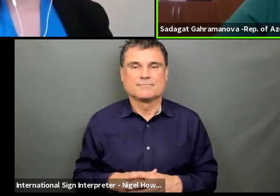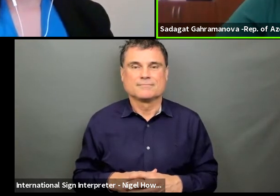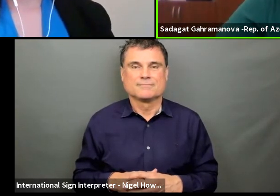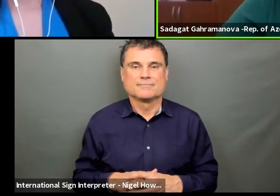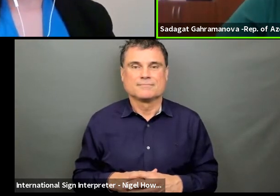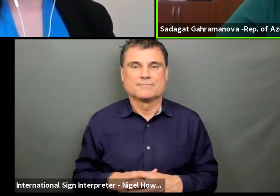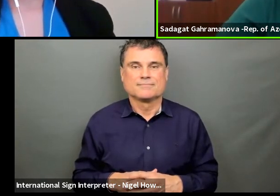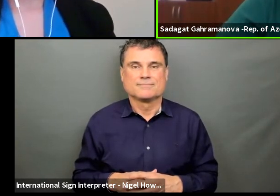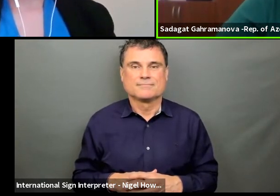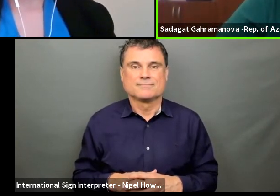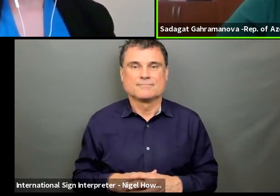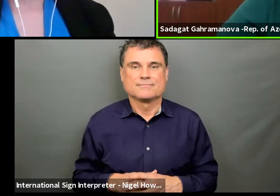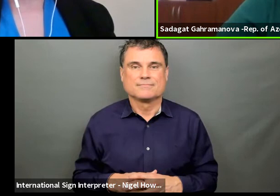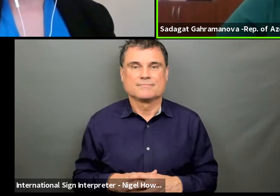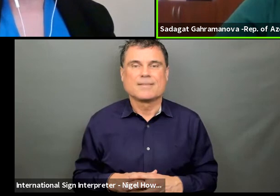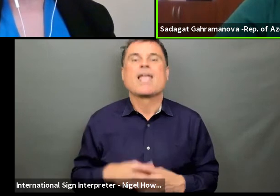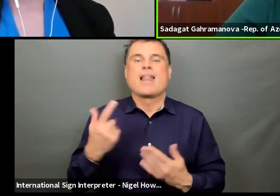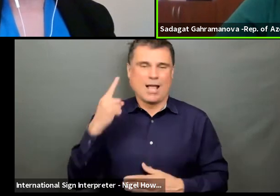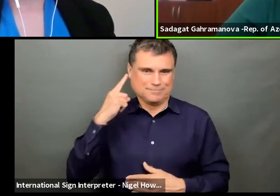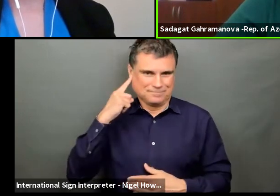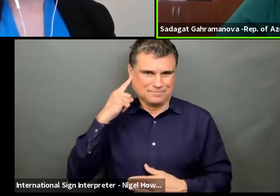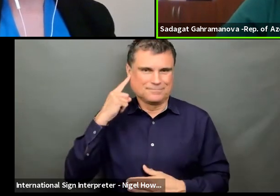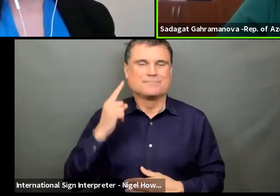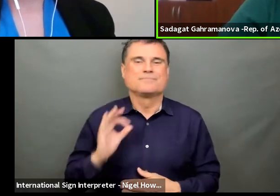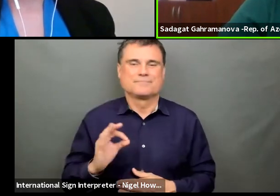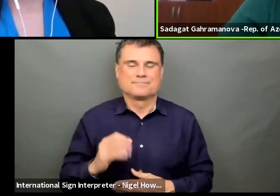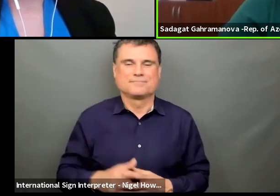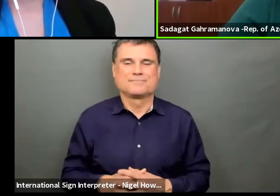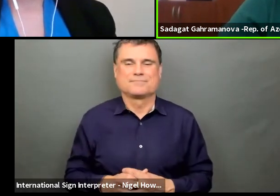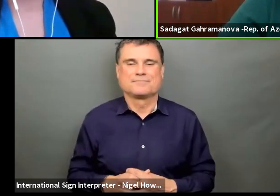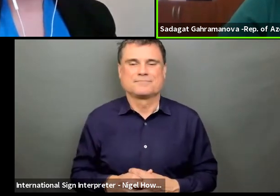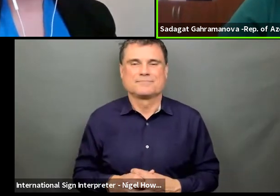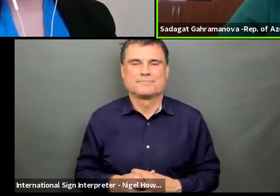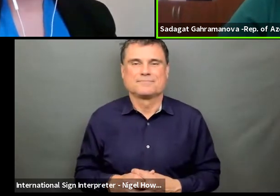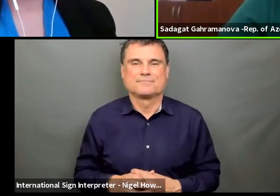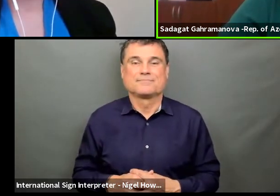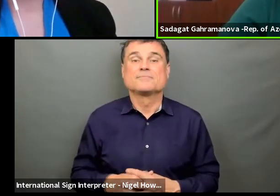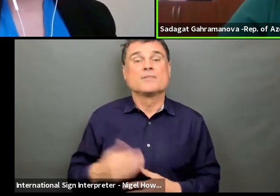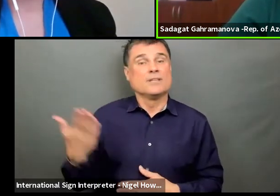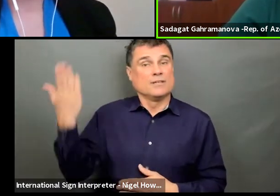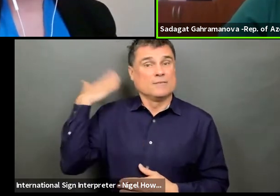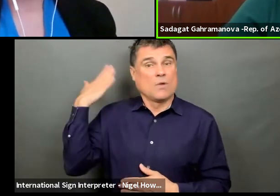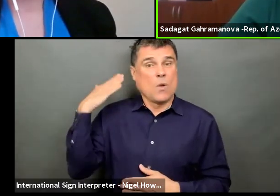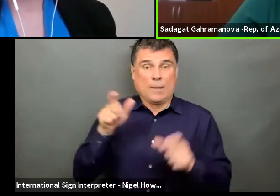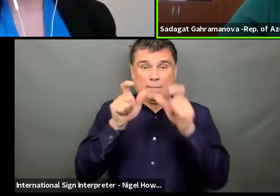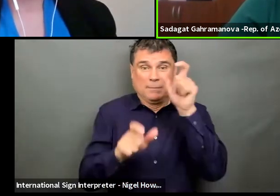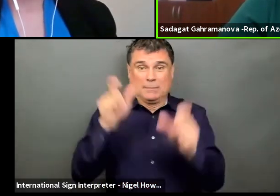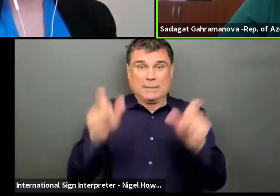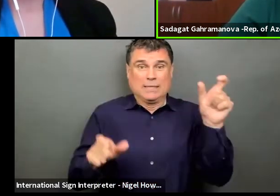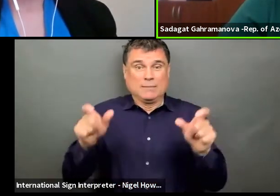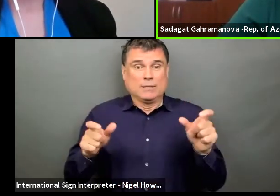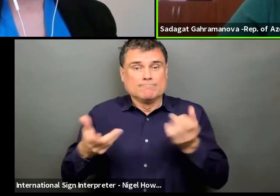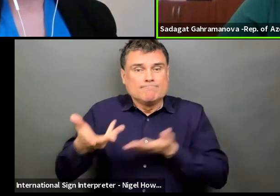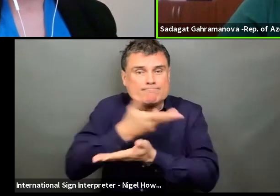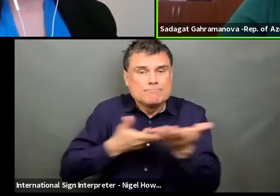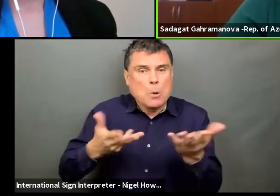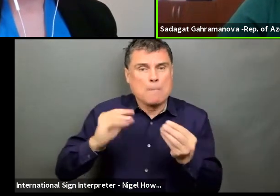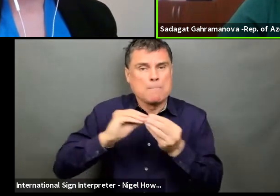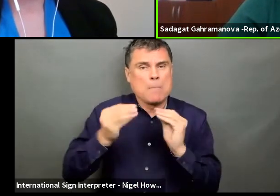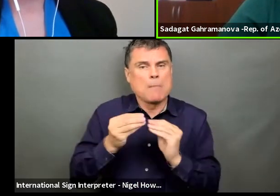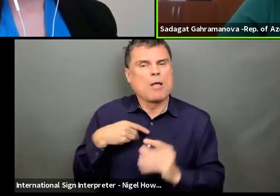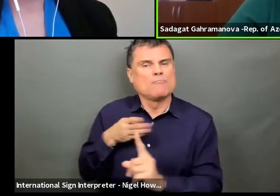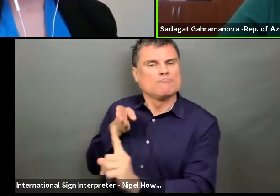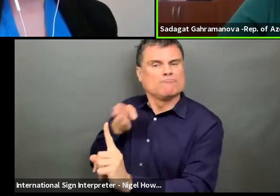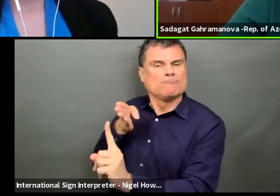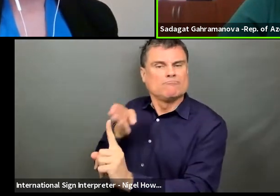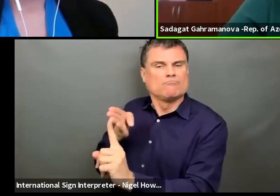из актуальных проблем. И статистические данные показывают, что соотношение полов детей